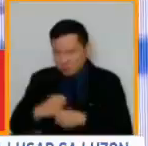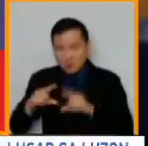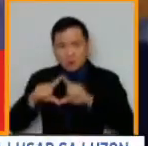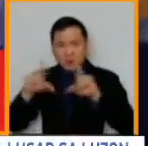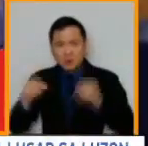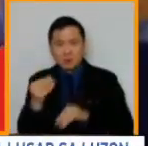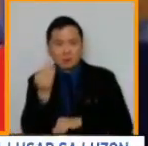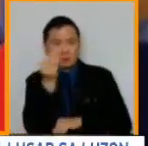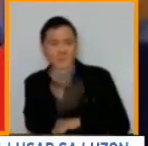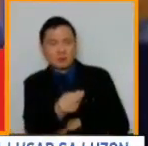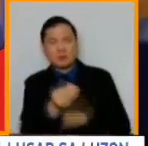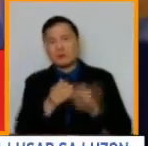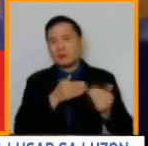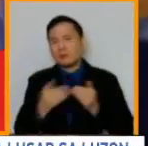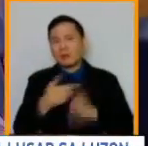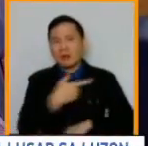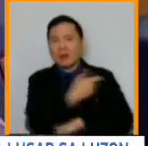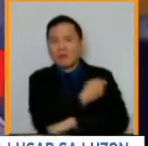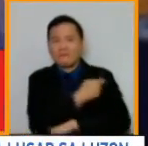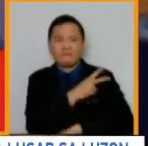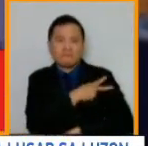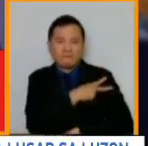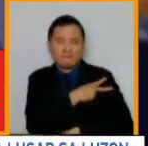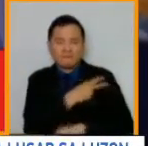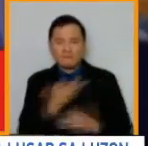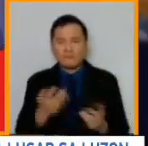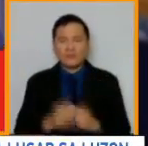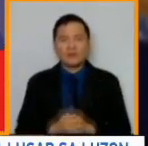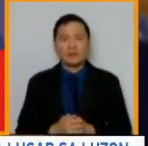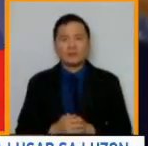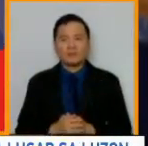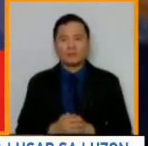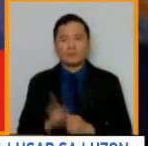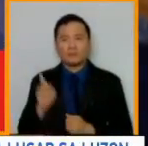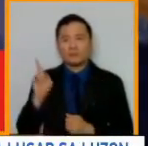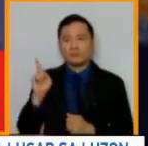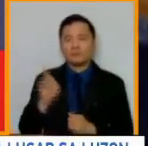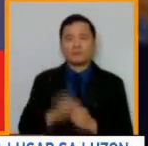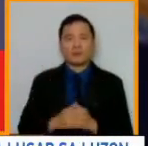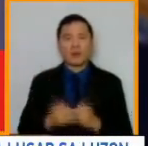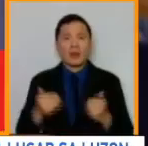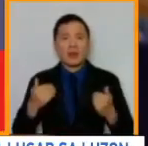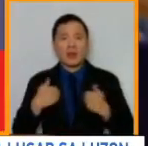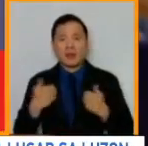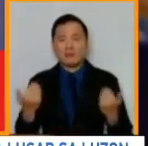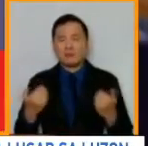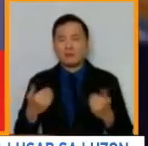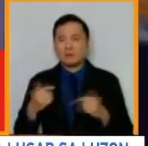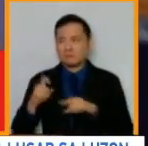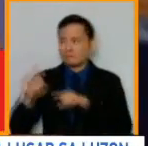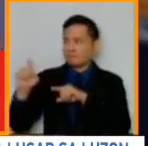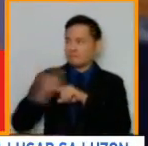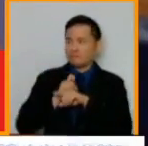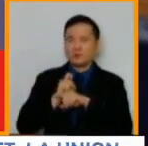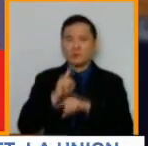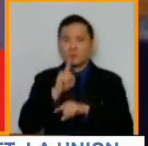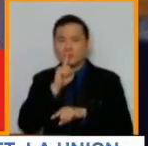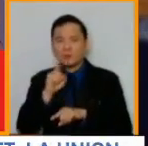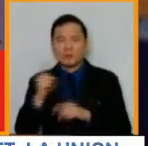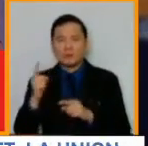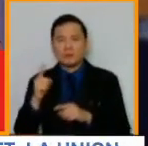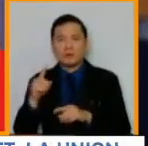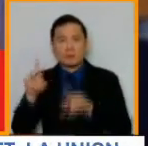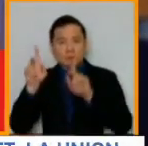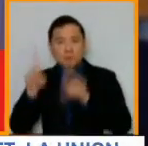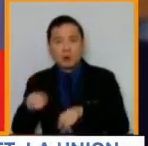bakunado. Nakatanggap tayo ng isang SMS, concerned citizen, na sinasabi na marami daw